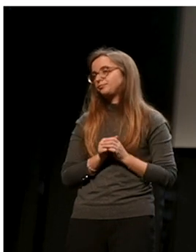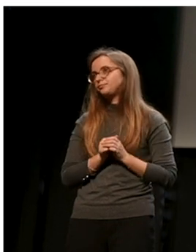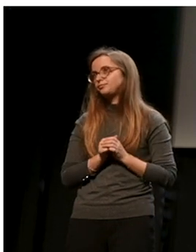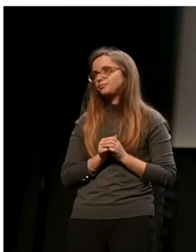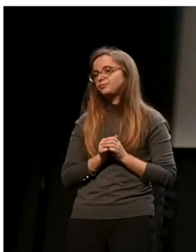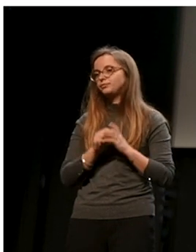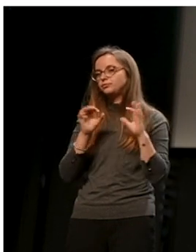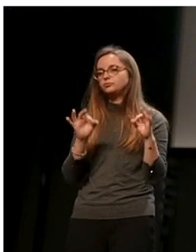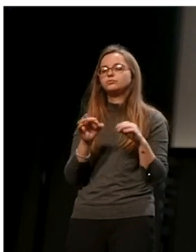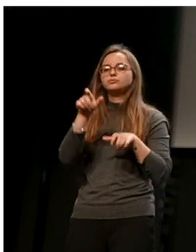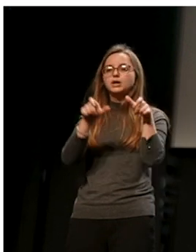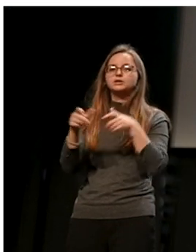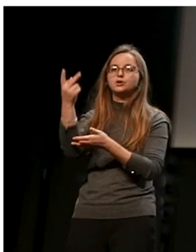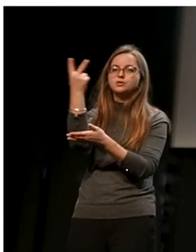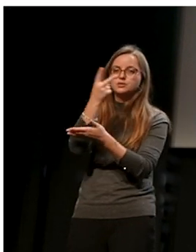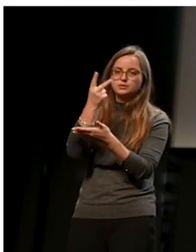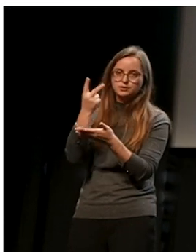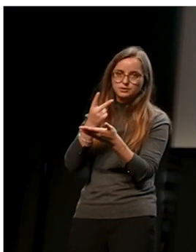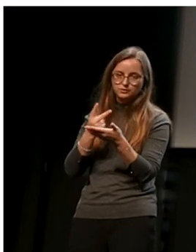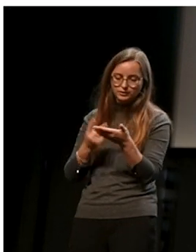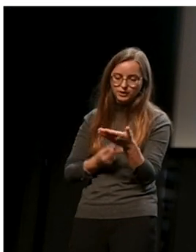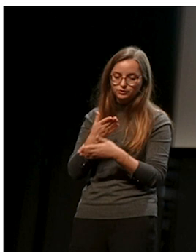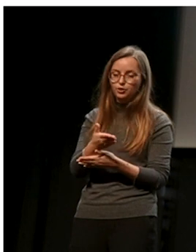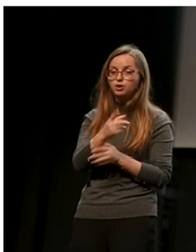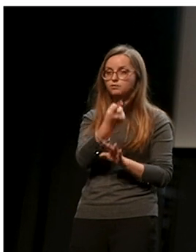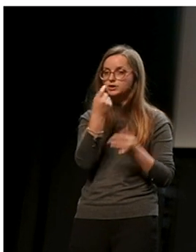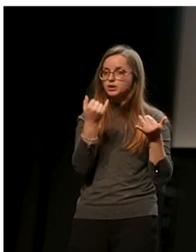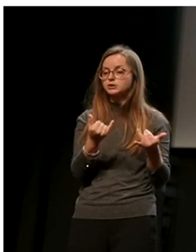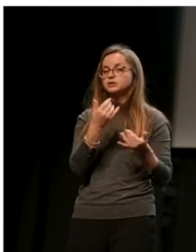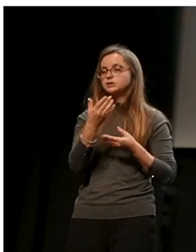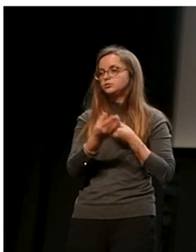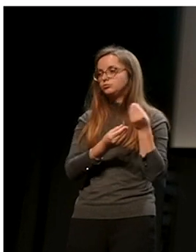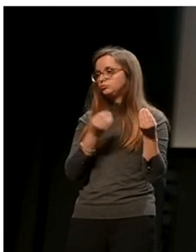d'illustrateurs sur ArtStation qui mettaient des IA pas ici ou quoi que ce soit.